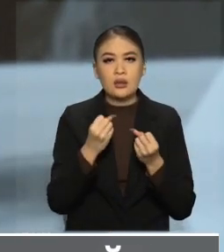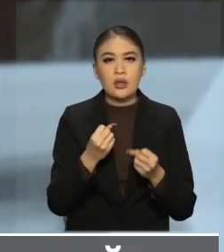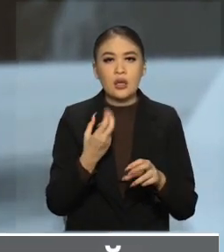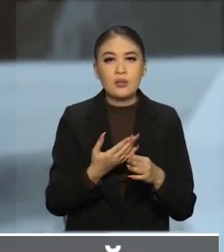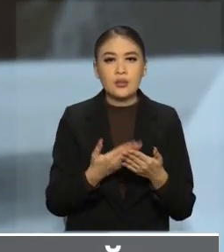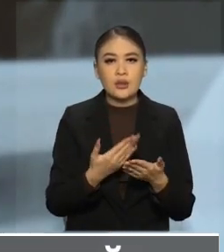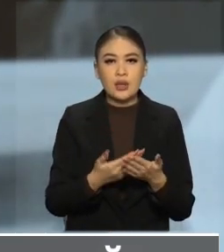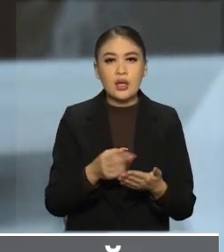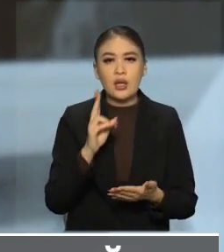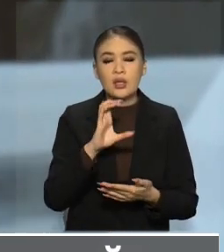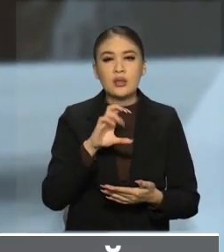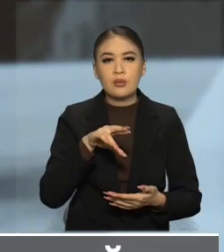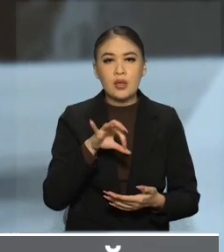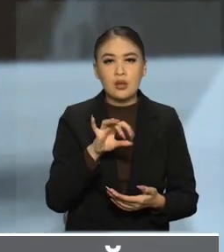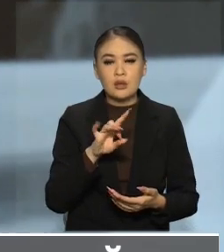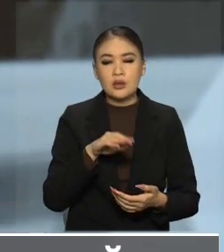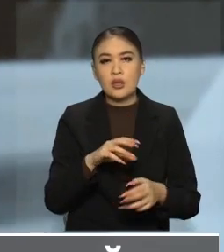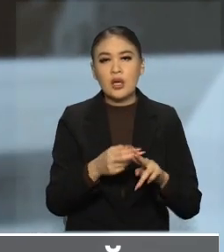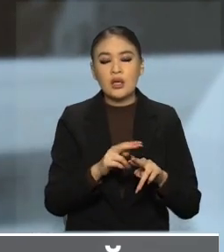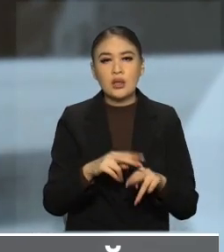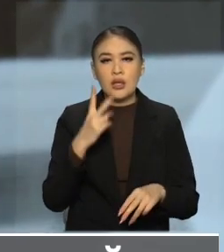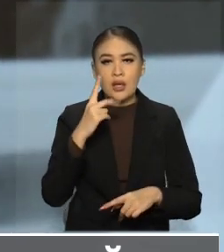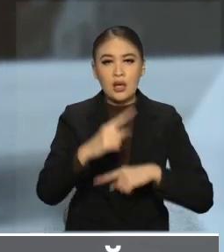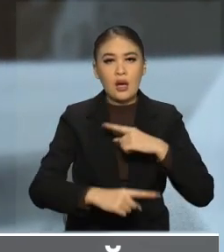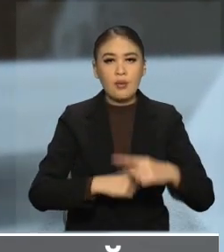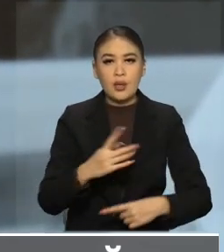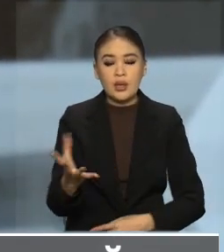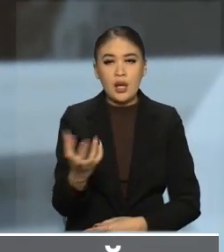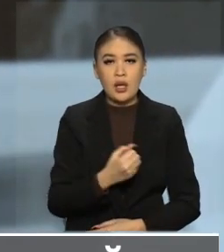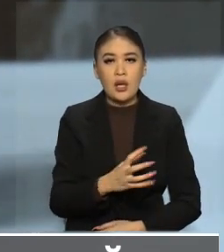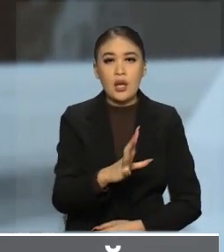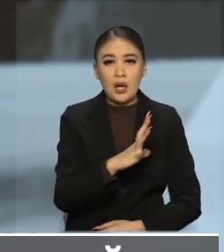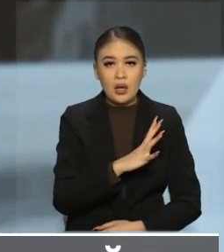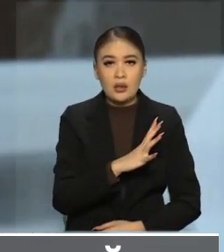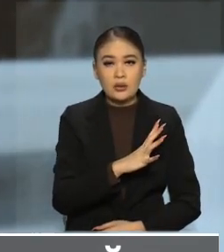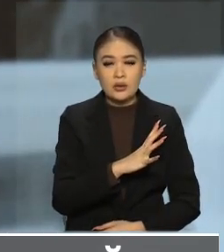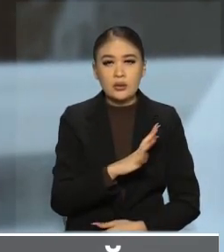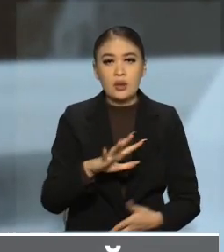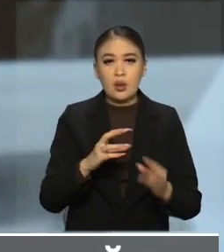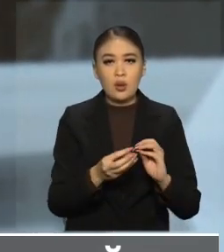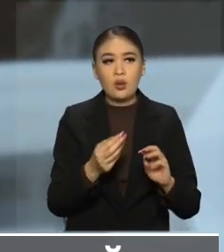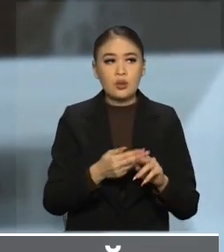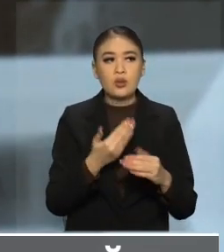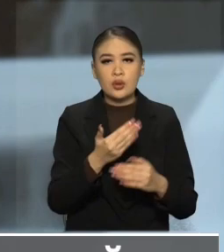Мысалы, КСП-32 деген комбайн алған, сондағы оны